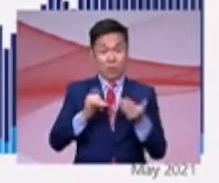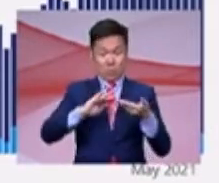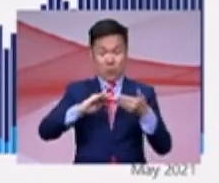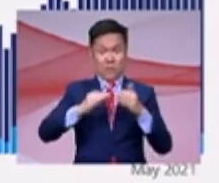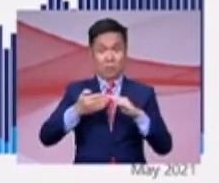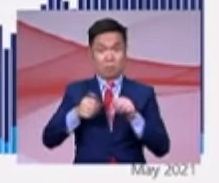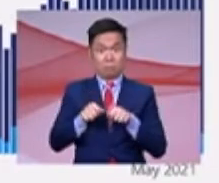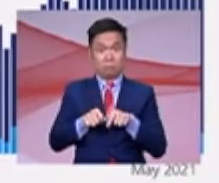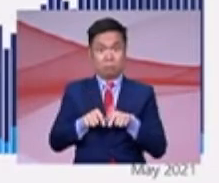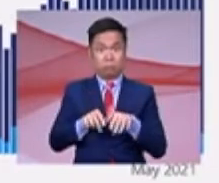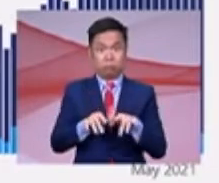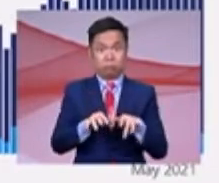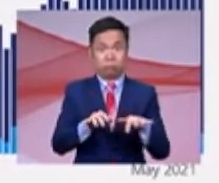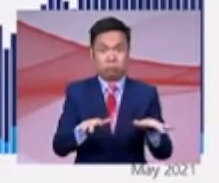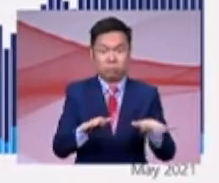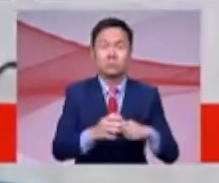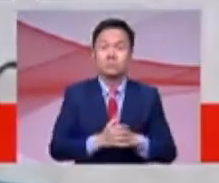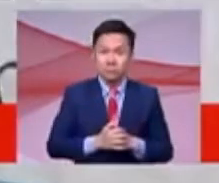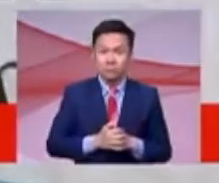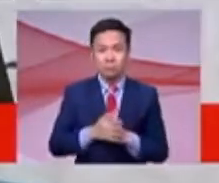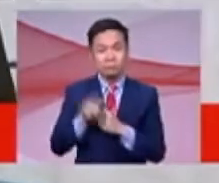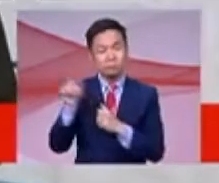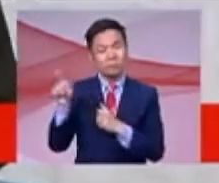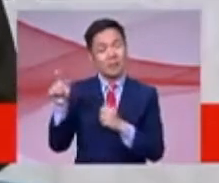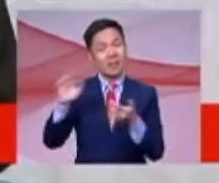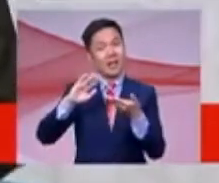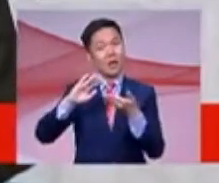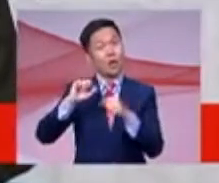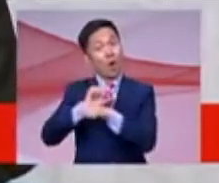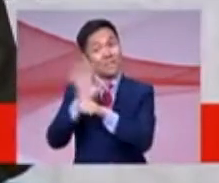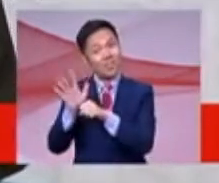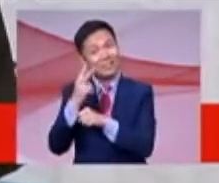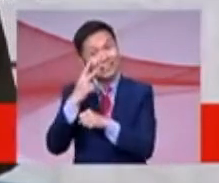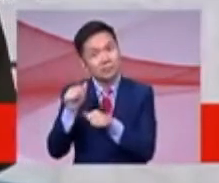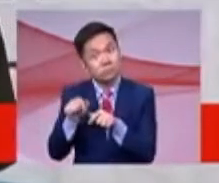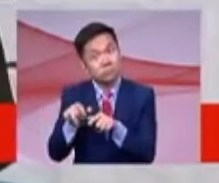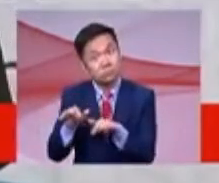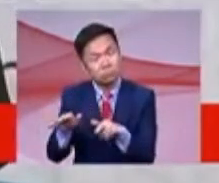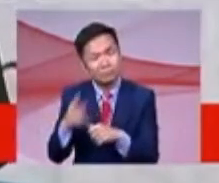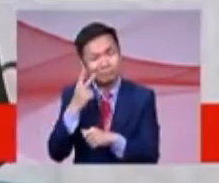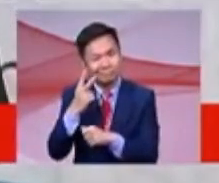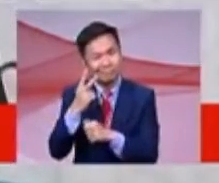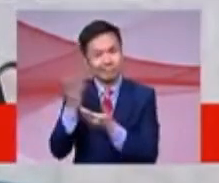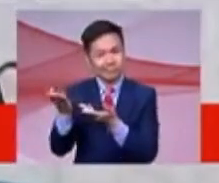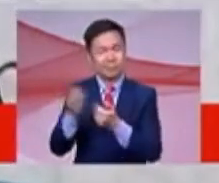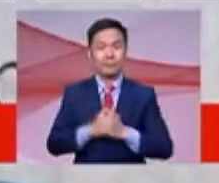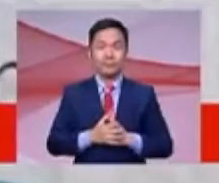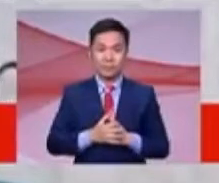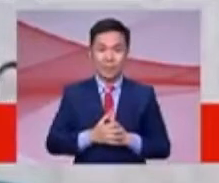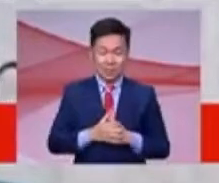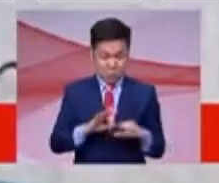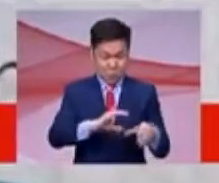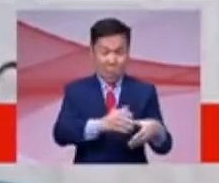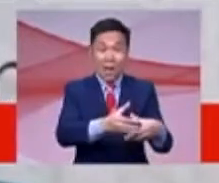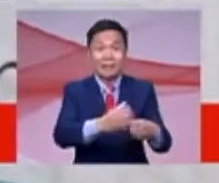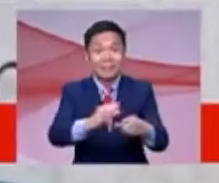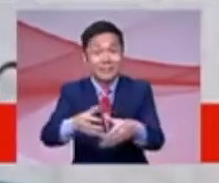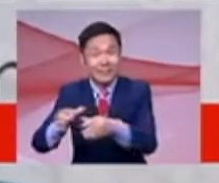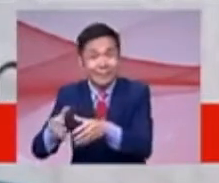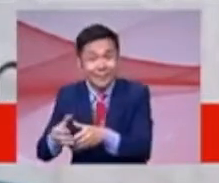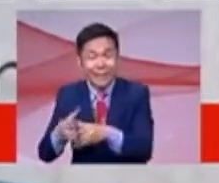Next. Dan trend COVID-19 juga mengikut jenis penularan. Jadi kalau kita lihat, untuk kluster